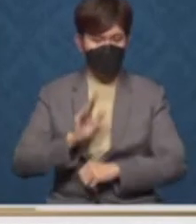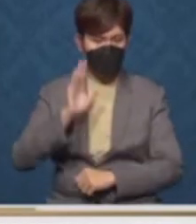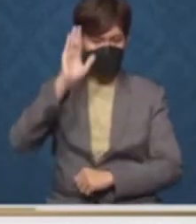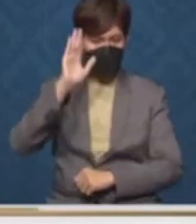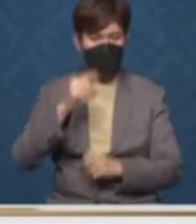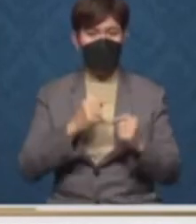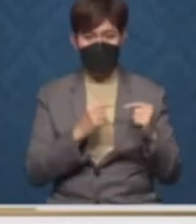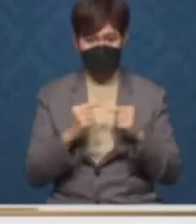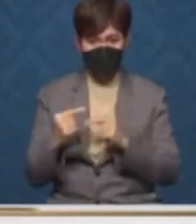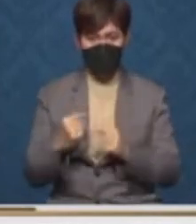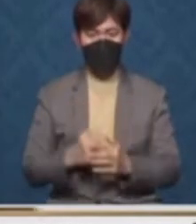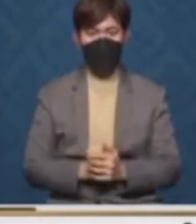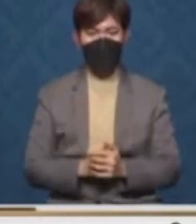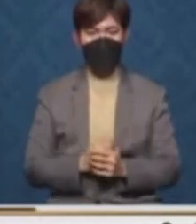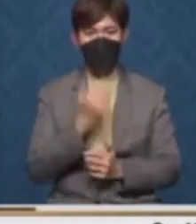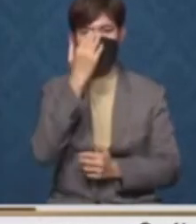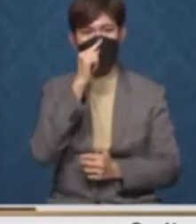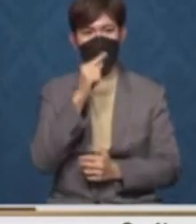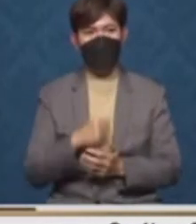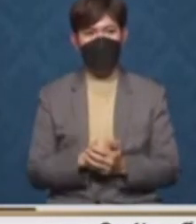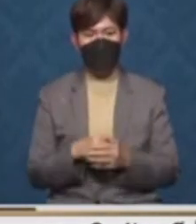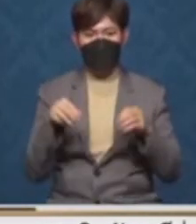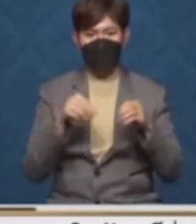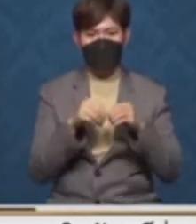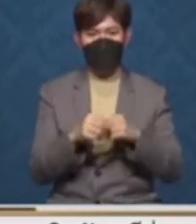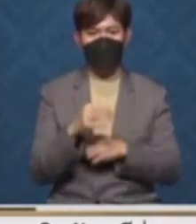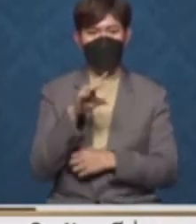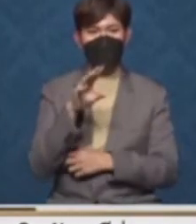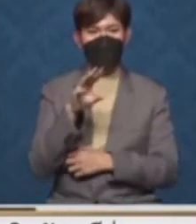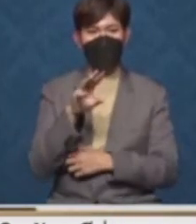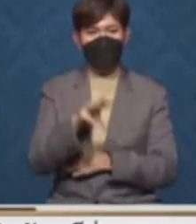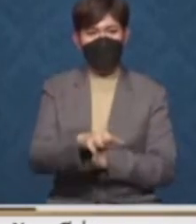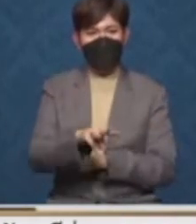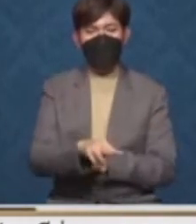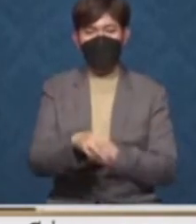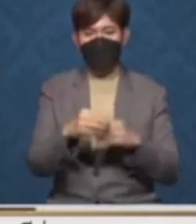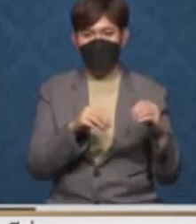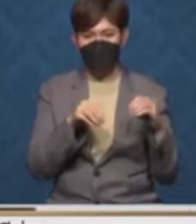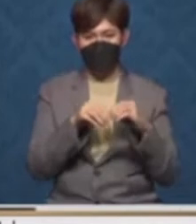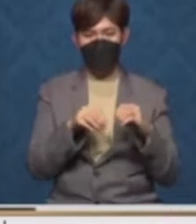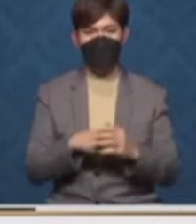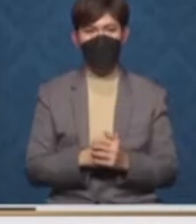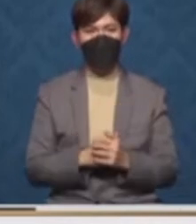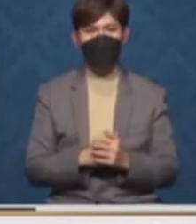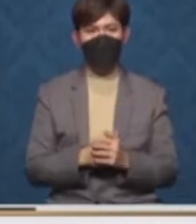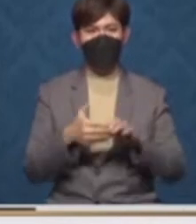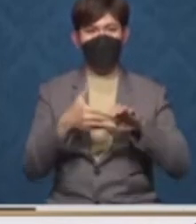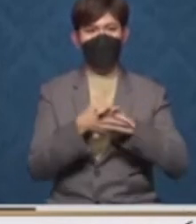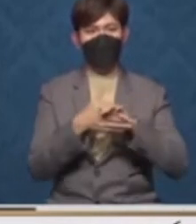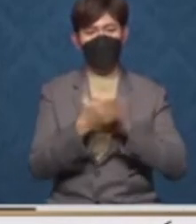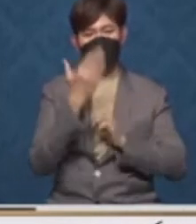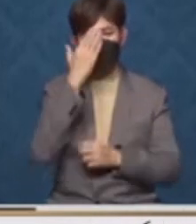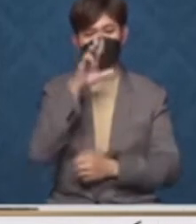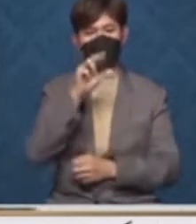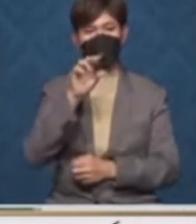มขออนุญาตต่อเลยครับท่านประธานนะเพราะว่าเดี๋ยวจะเคารพธงชาติเดี๋ยวท่านประธานครับขอสไลด์หน้า36ต่อ